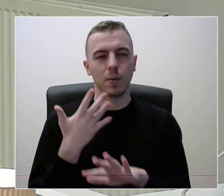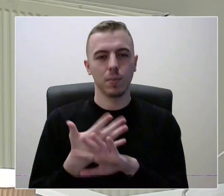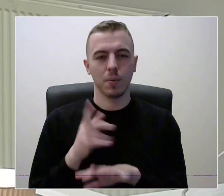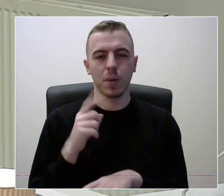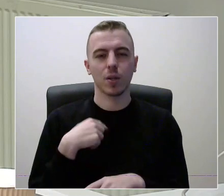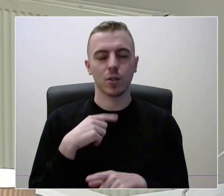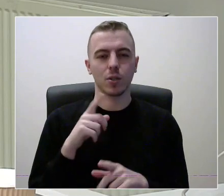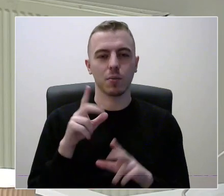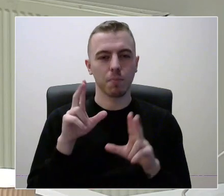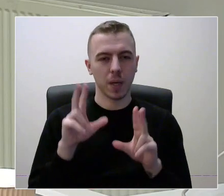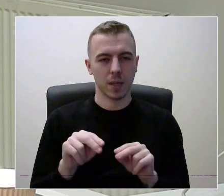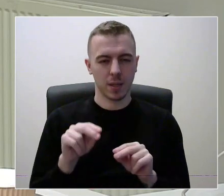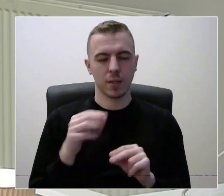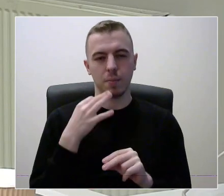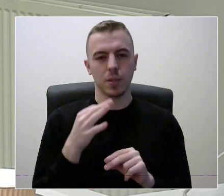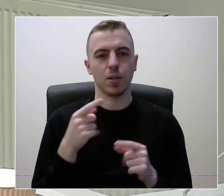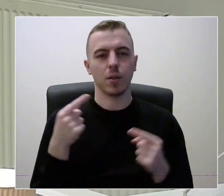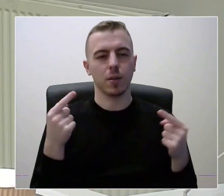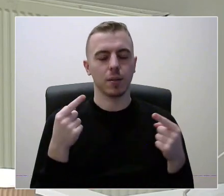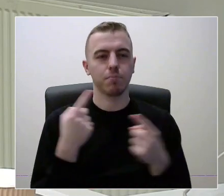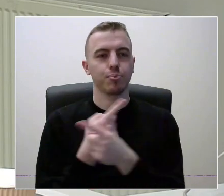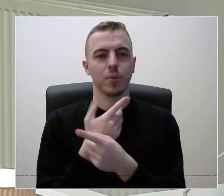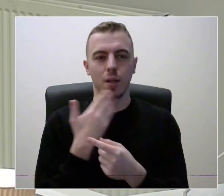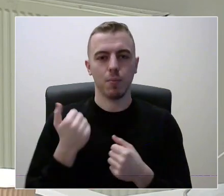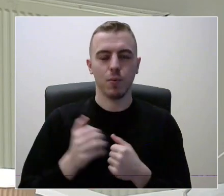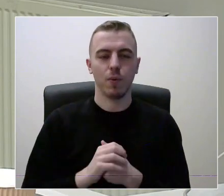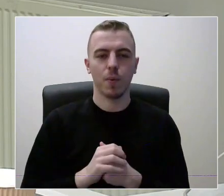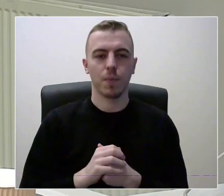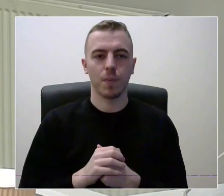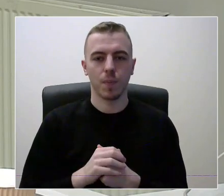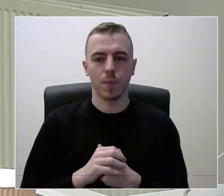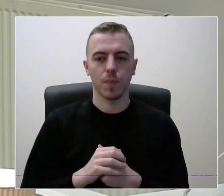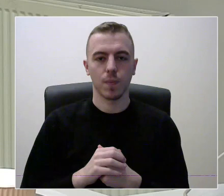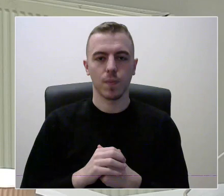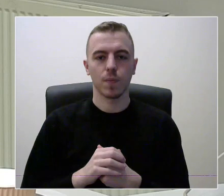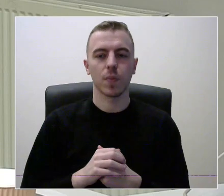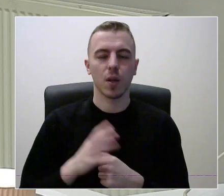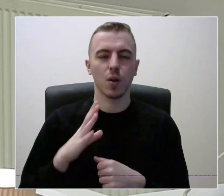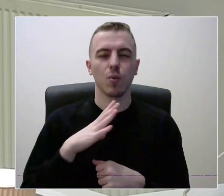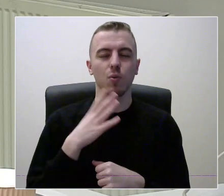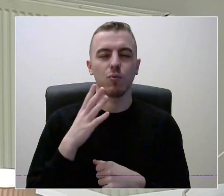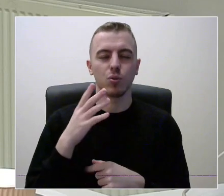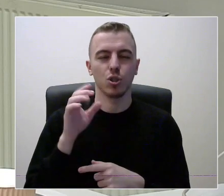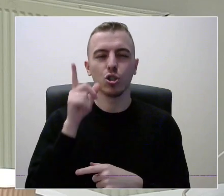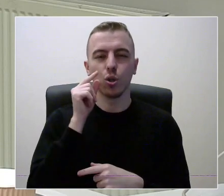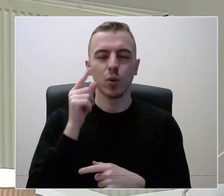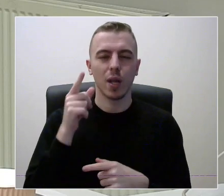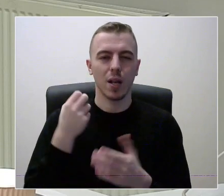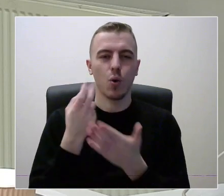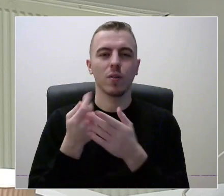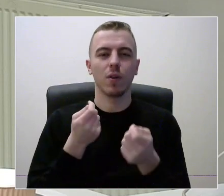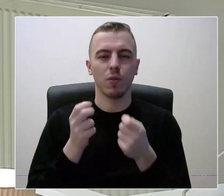kad tų netikslumų nebuvo, tai susirašiau labai konkrečiai klausimus. Tai pirmas klausimas dėl buvusio Šilutės ligoninės vadovo Viktoro